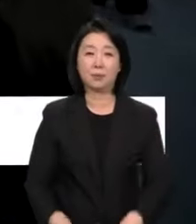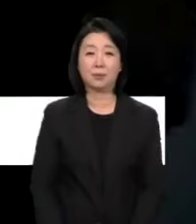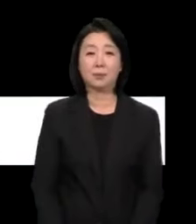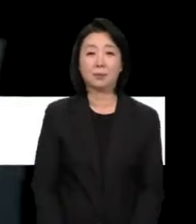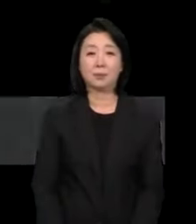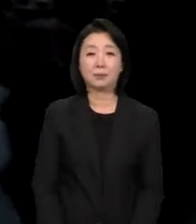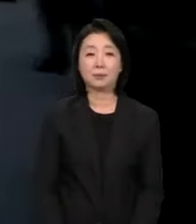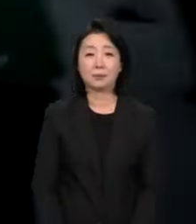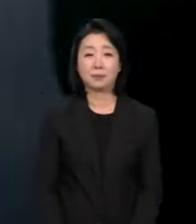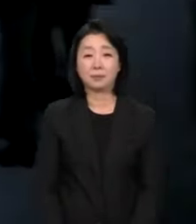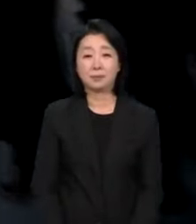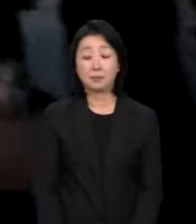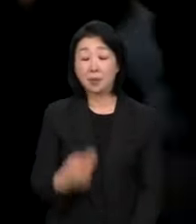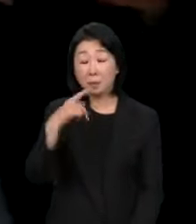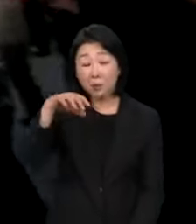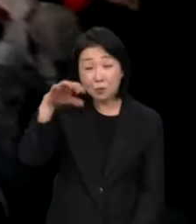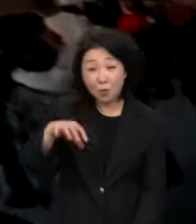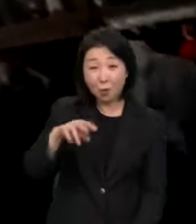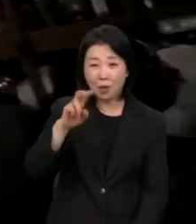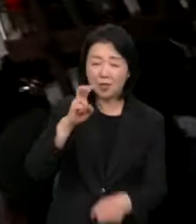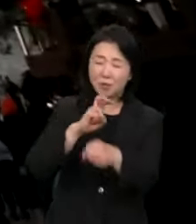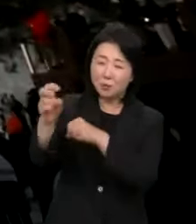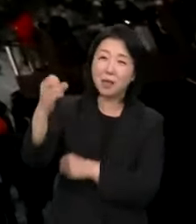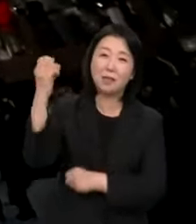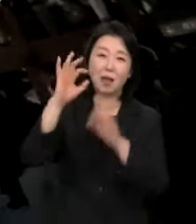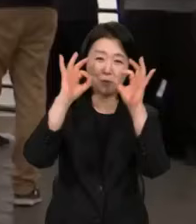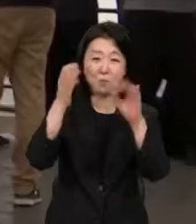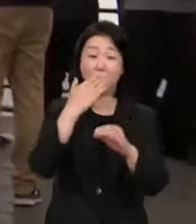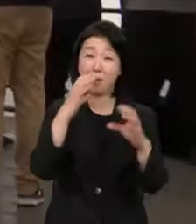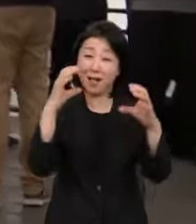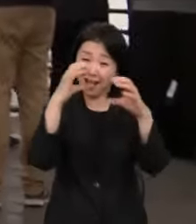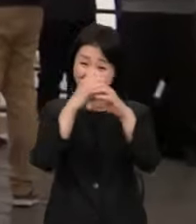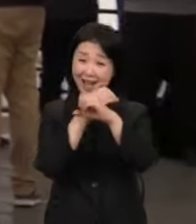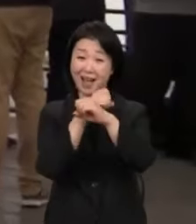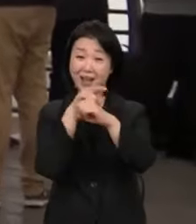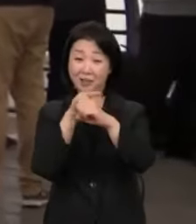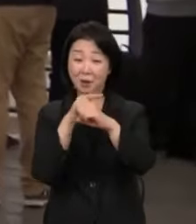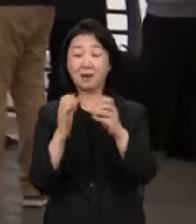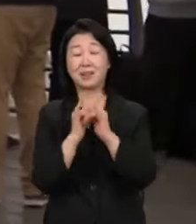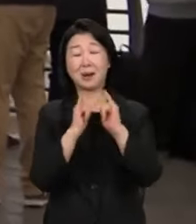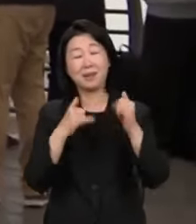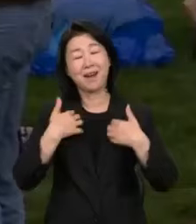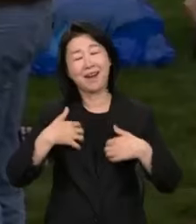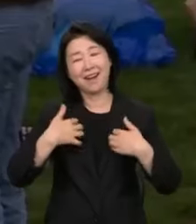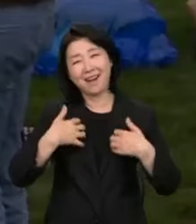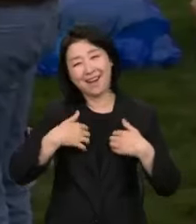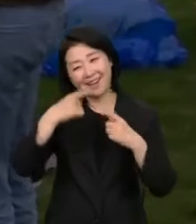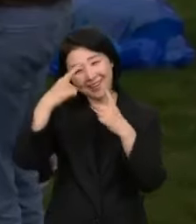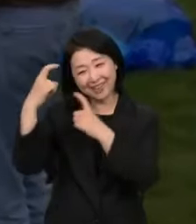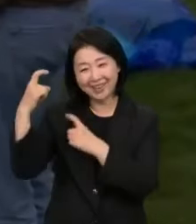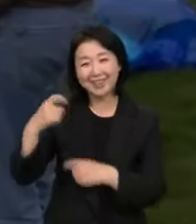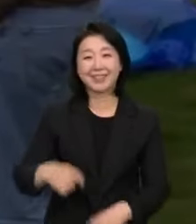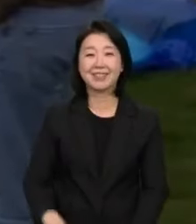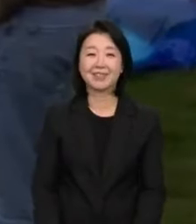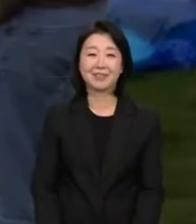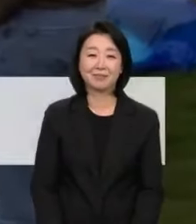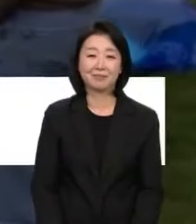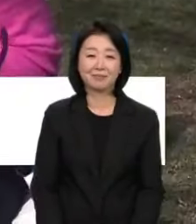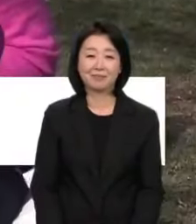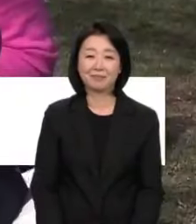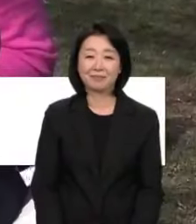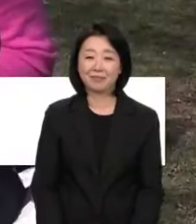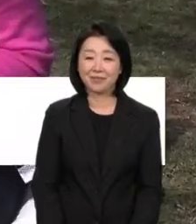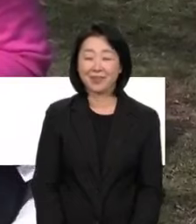나옵니다. 미국에서 20년 후에나 다시 볼 수 있을 개기일식은 시민들에게 즐거운 추억이 됐습니다. Historic for